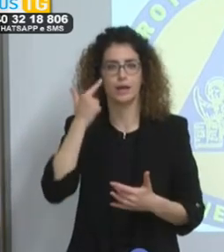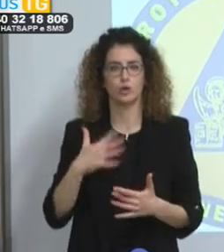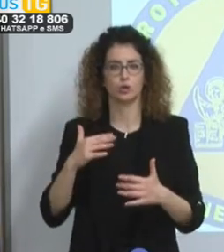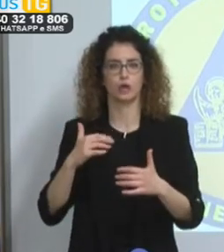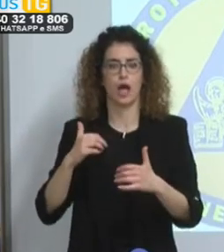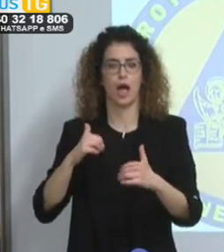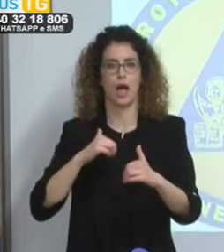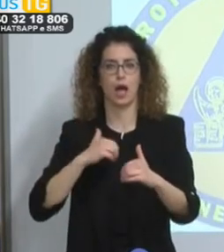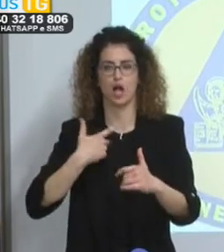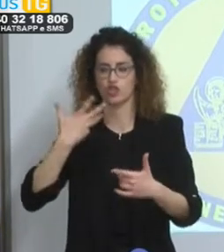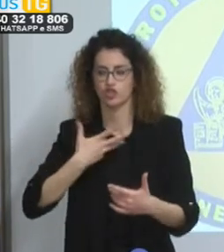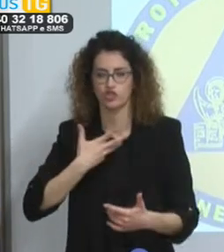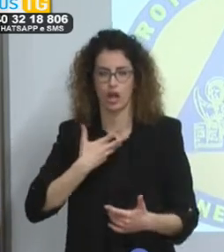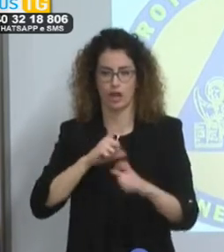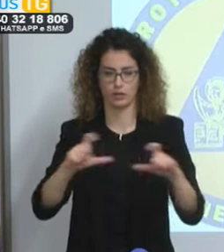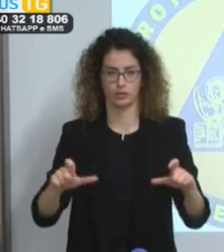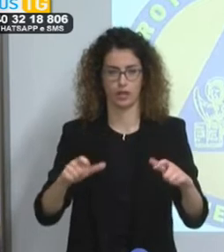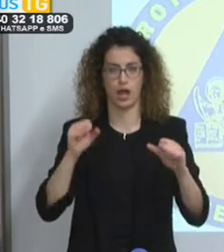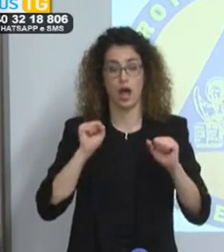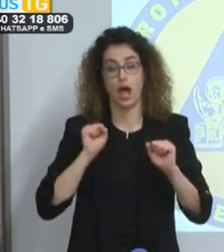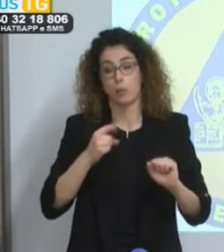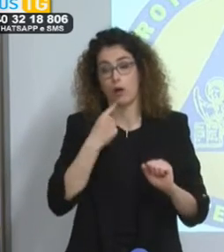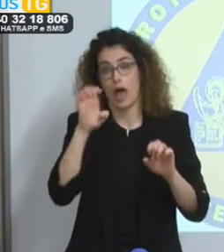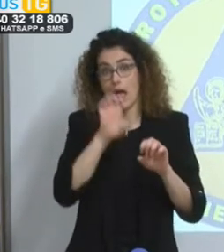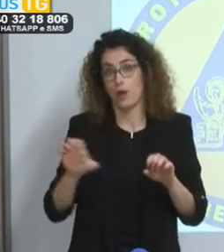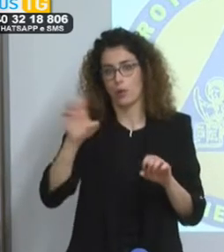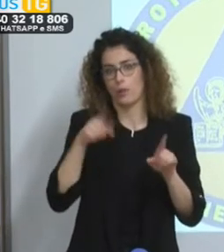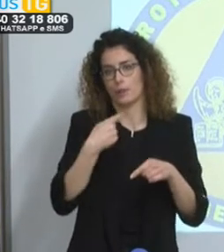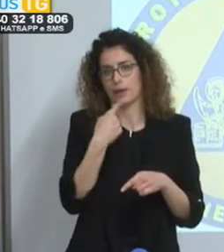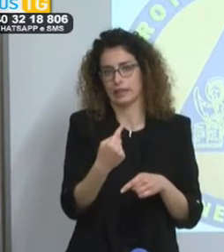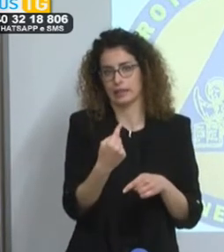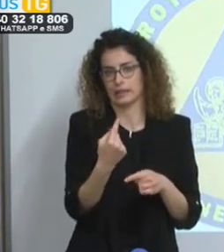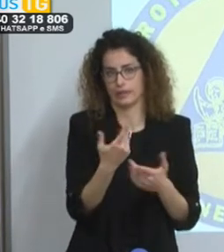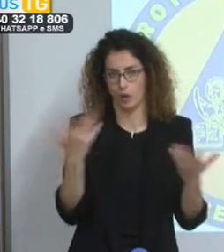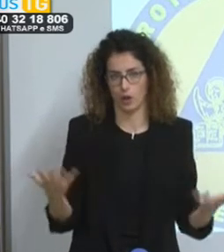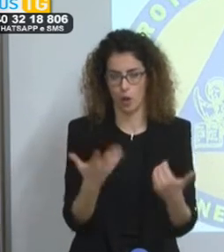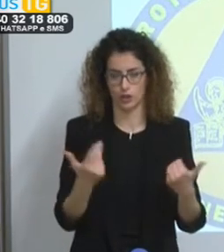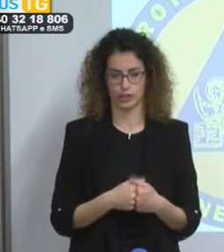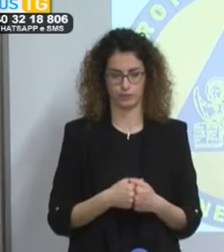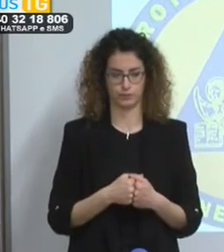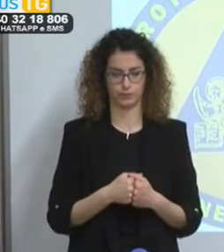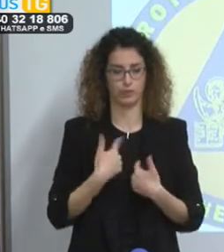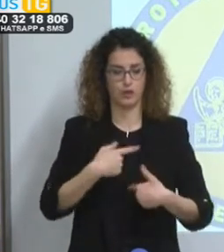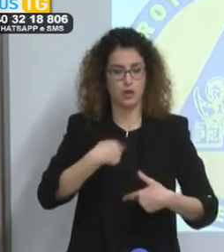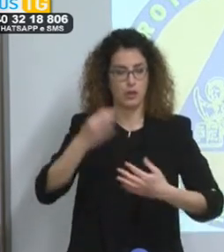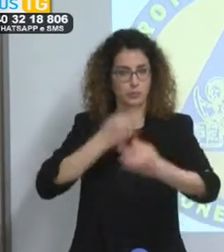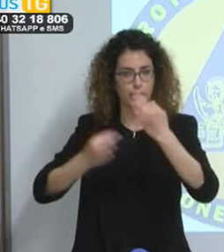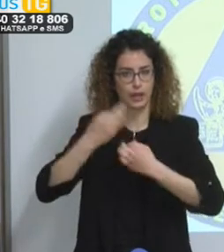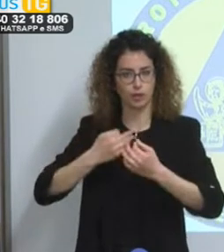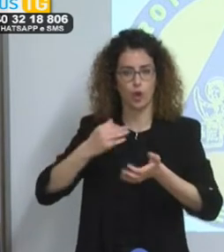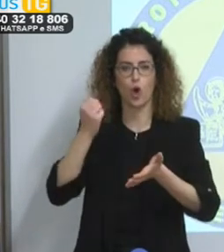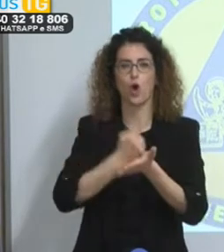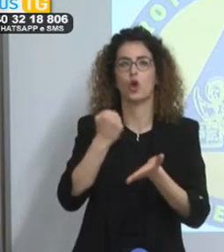mercato, e allora forse qualcosa in Europa dovremmo dire, no? perché a noi è stato spiegato che il contratto